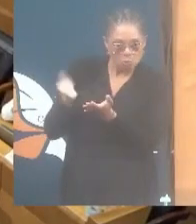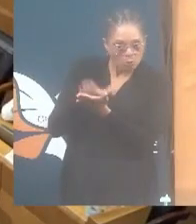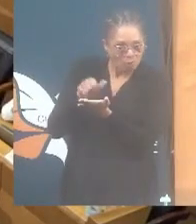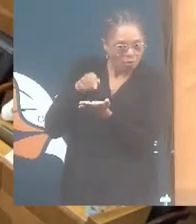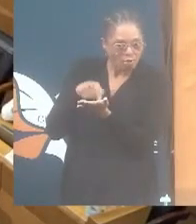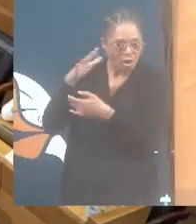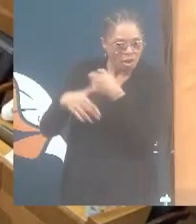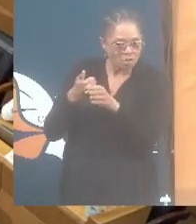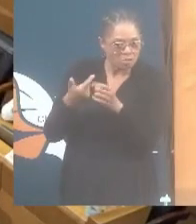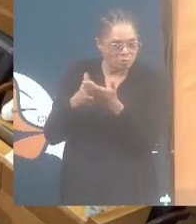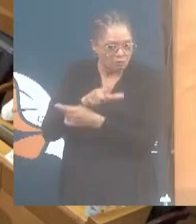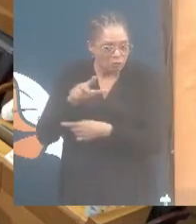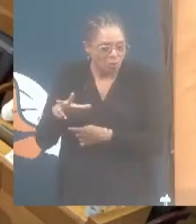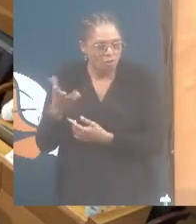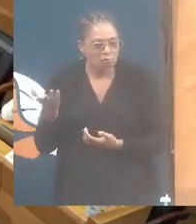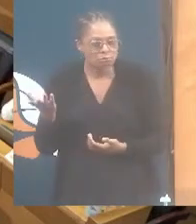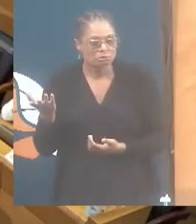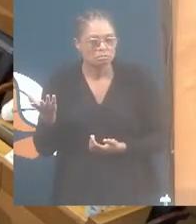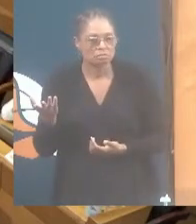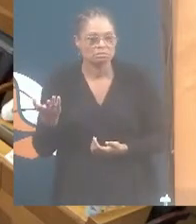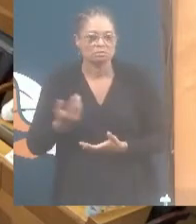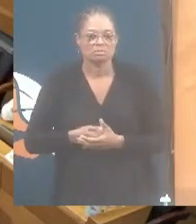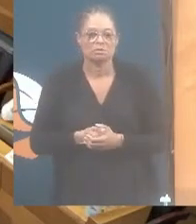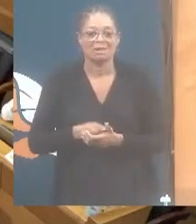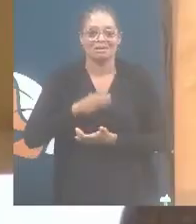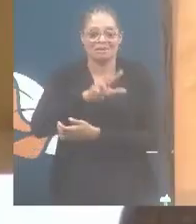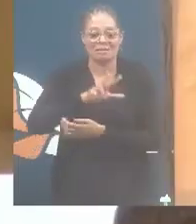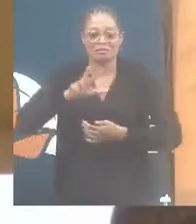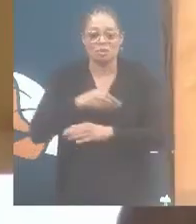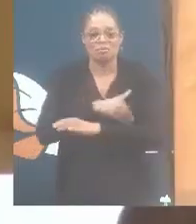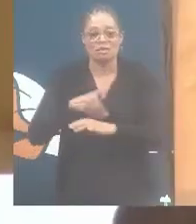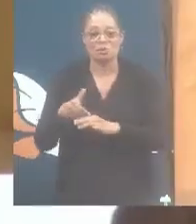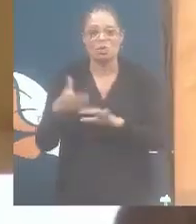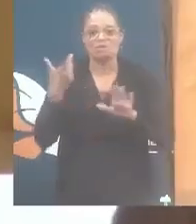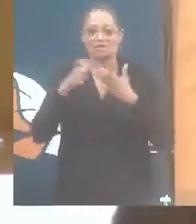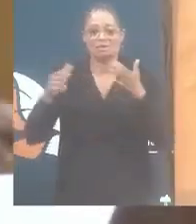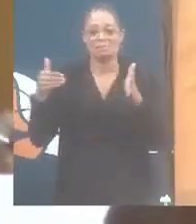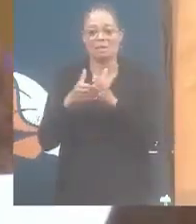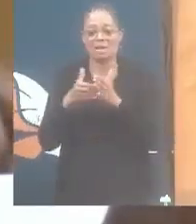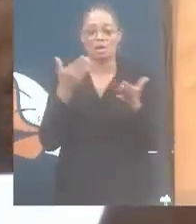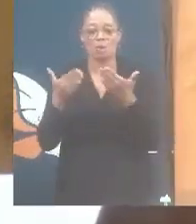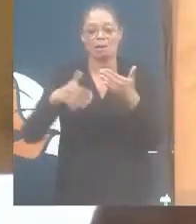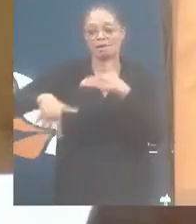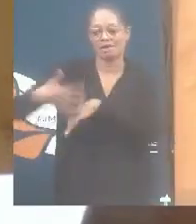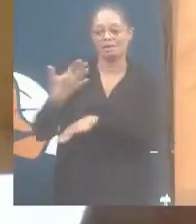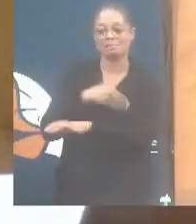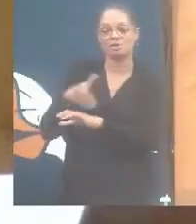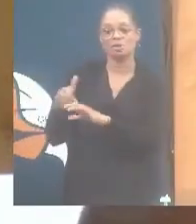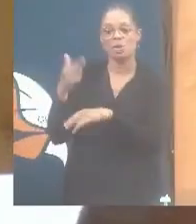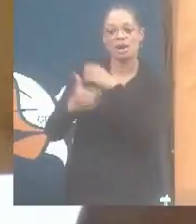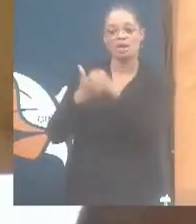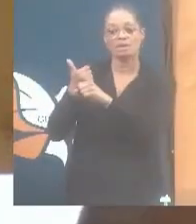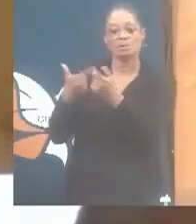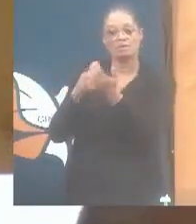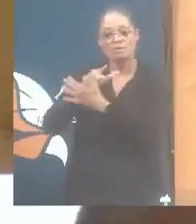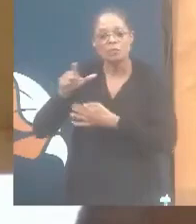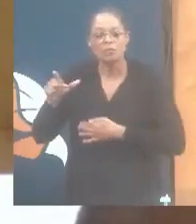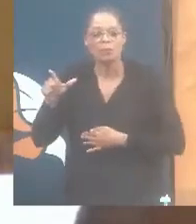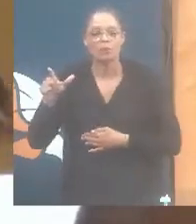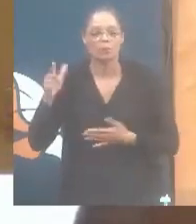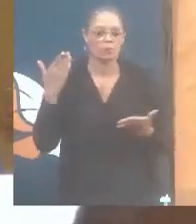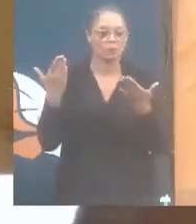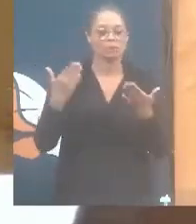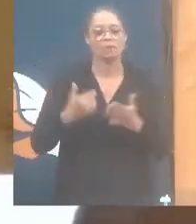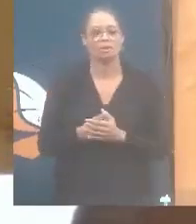en 2023. 33 700 000 contre 15 700 000 en 2022.